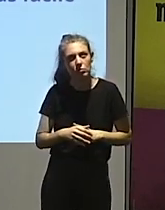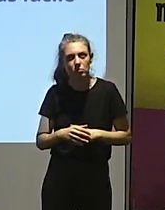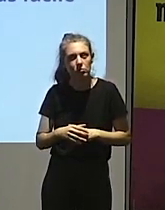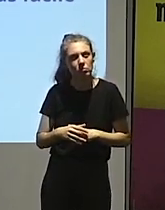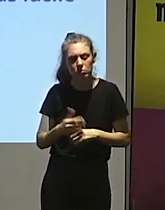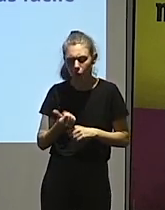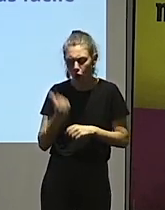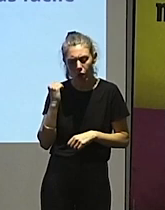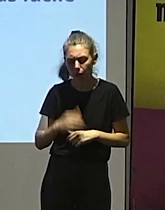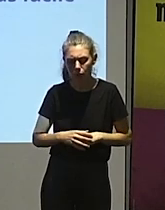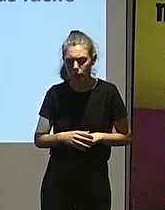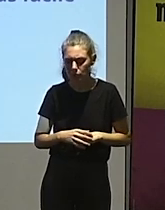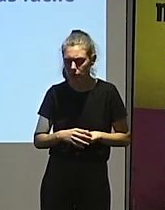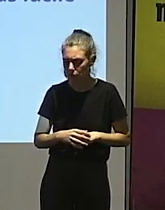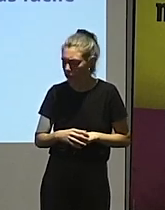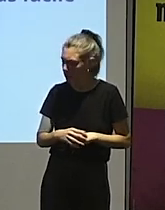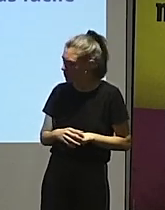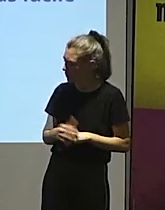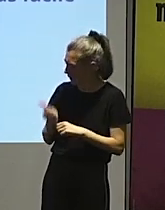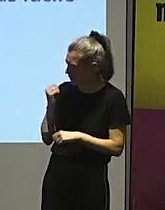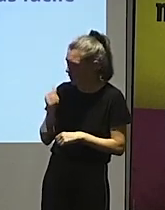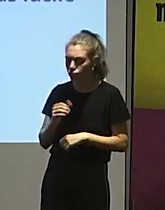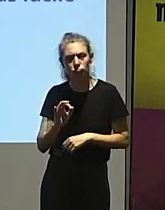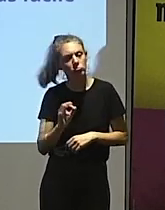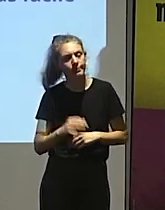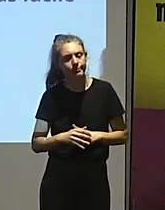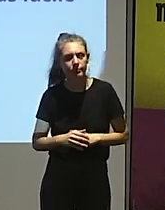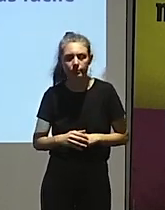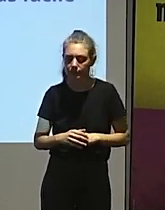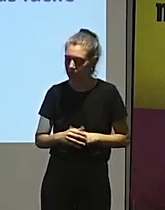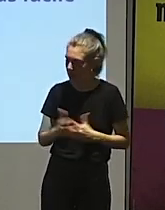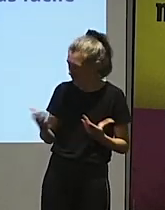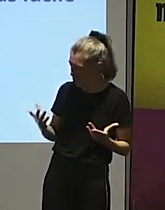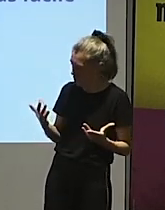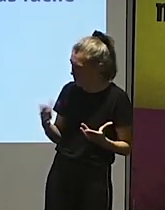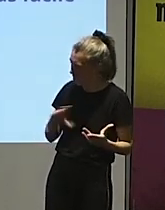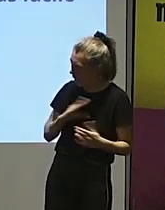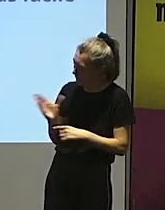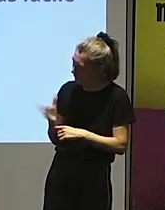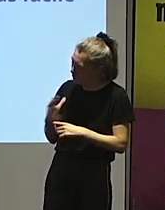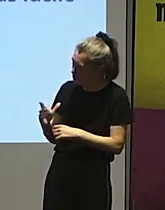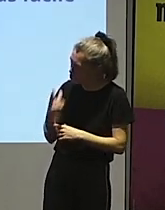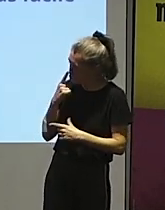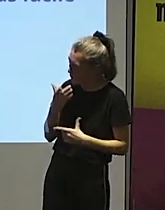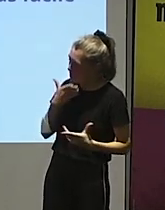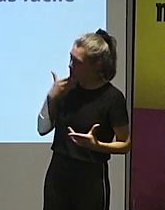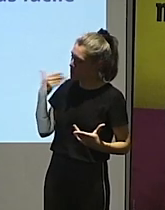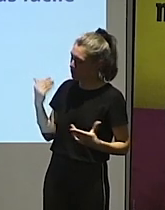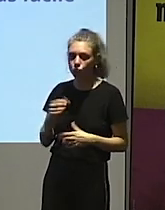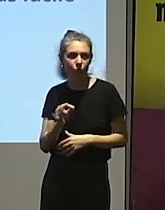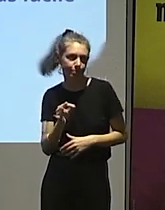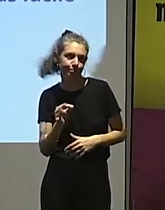plus d'un an, je crois. Plus d'un an ? Ouais. Et du coup, ouais, ça t'aide à te sentir mieux ? Oui.